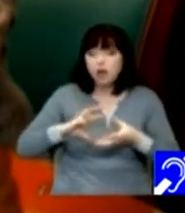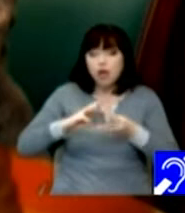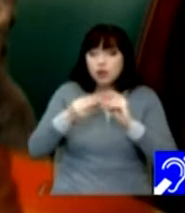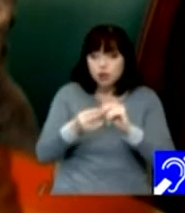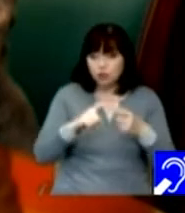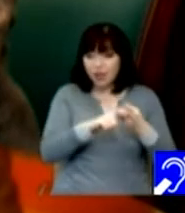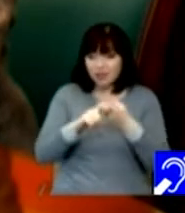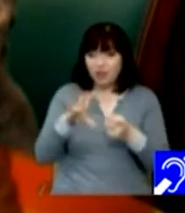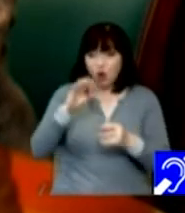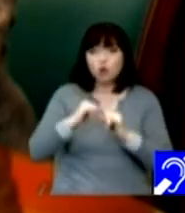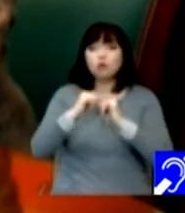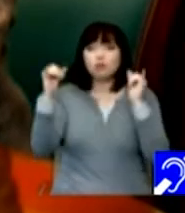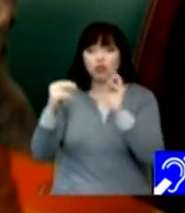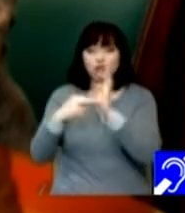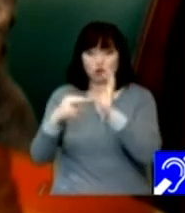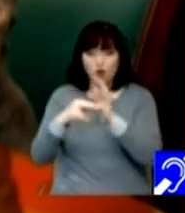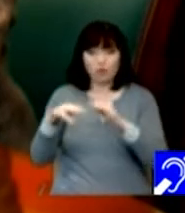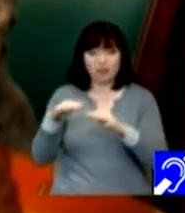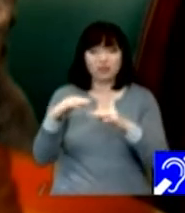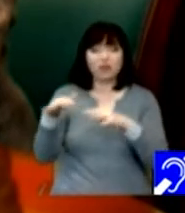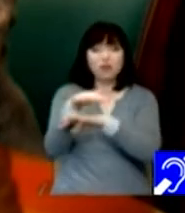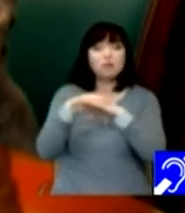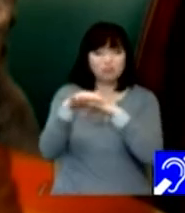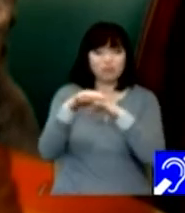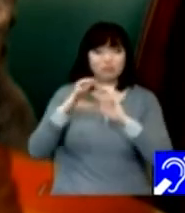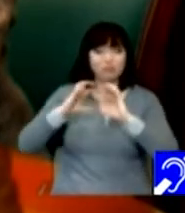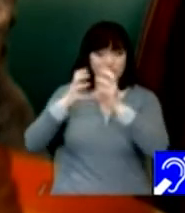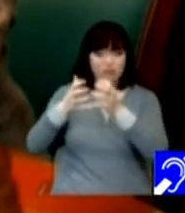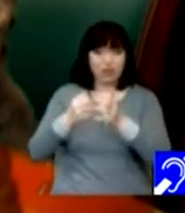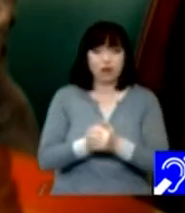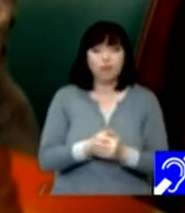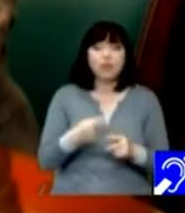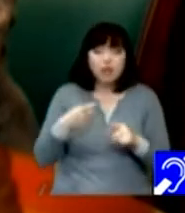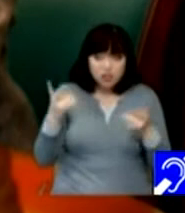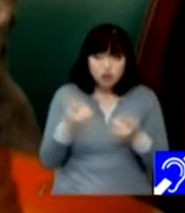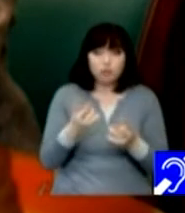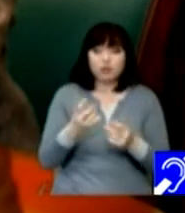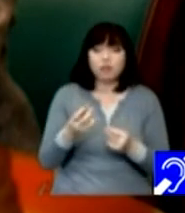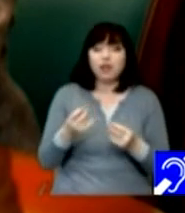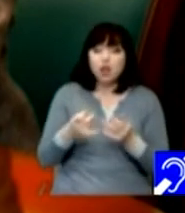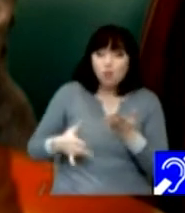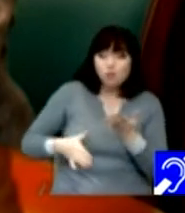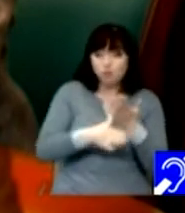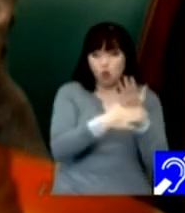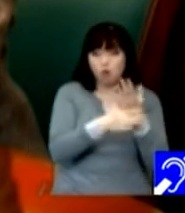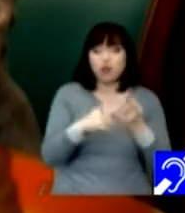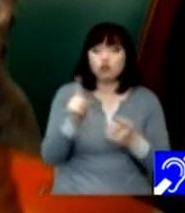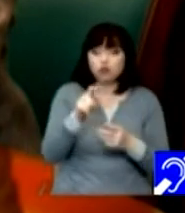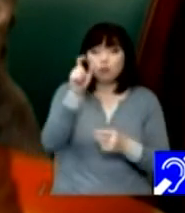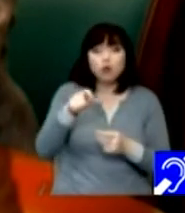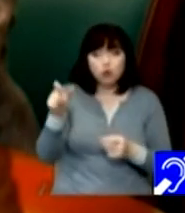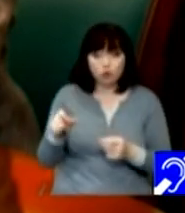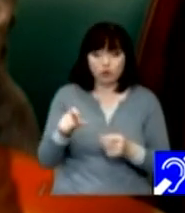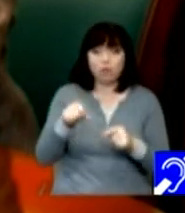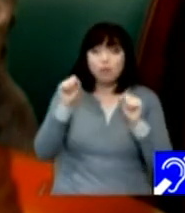a prețului la gazele naturale pe piața europeană. Am stabilit că este nevoie de măsuri suplimentare de ajutorare a consumatorilor